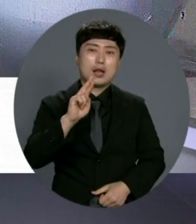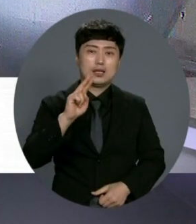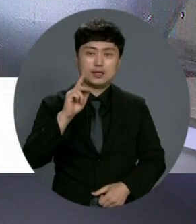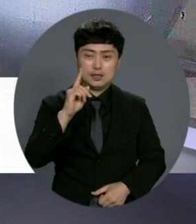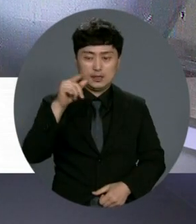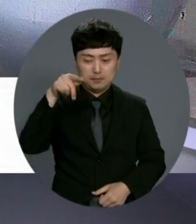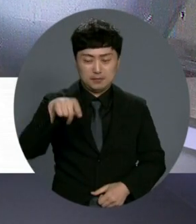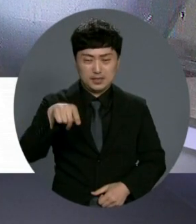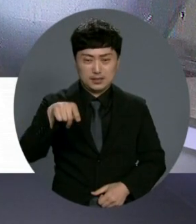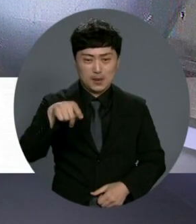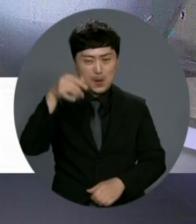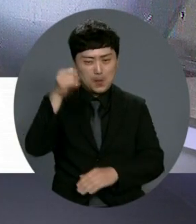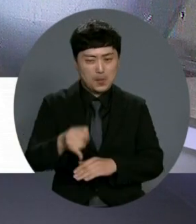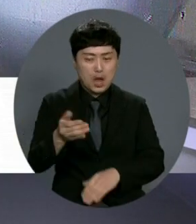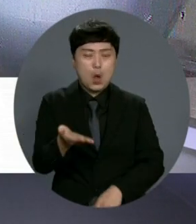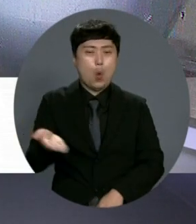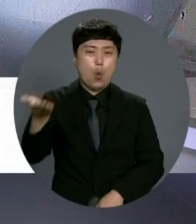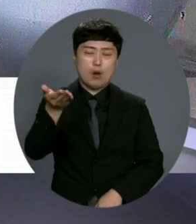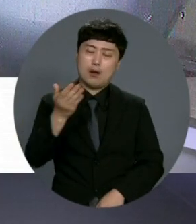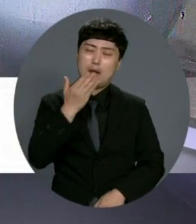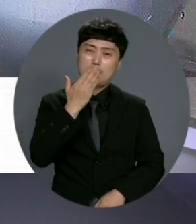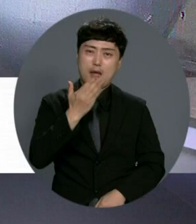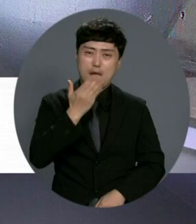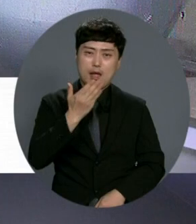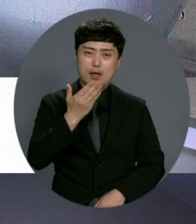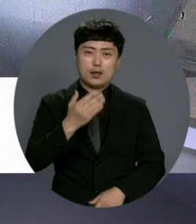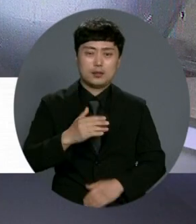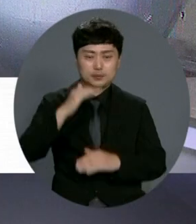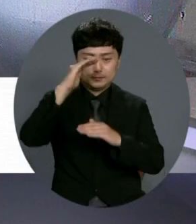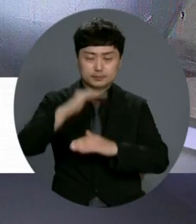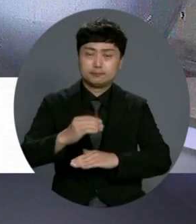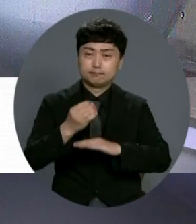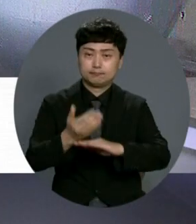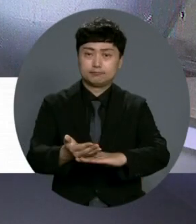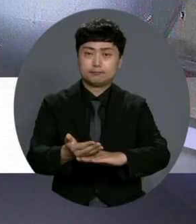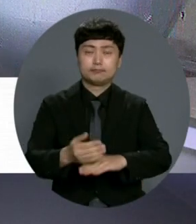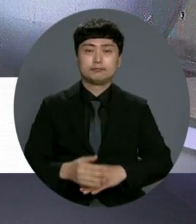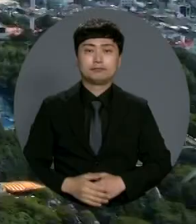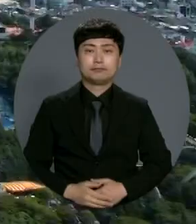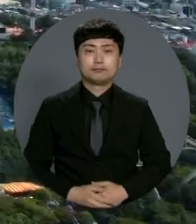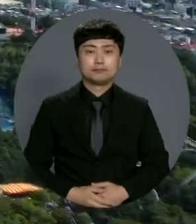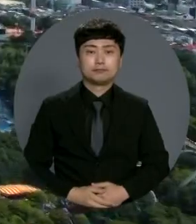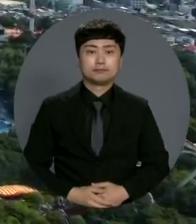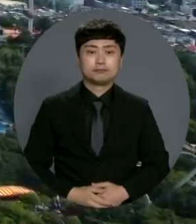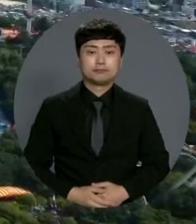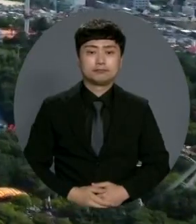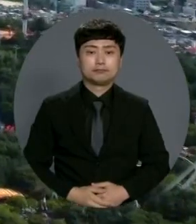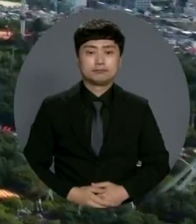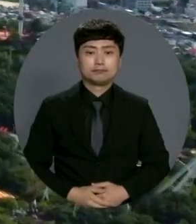꼴찌 도시를 벗어날 수 있다는 전망까지 나옵니다. 권윤수 기자 보도합니다.